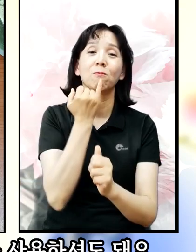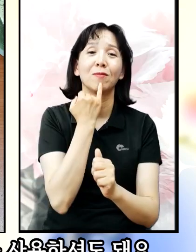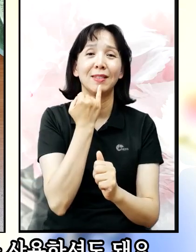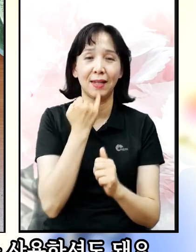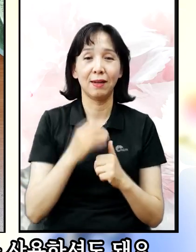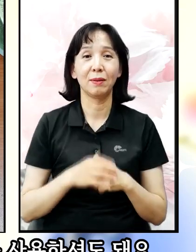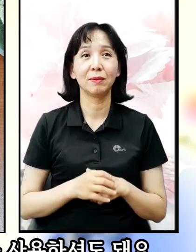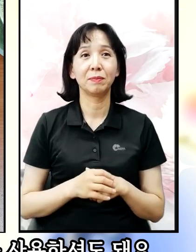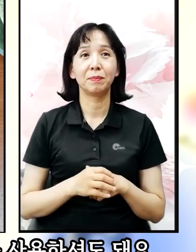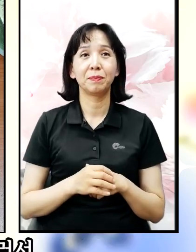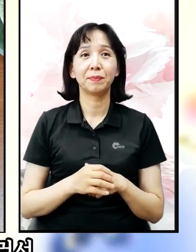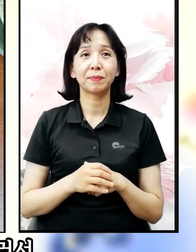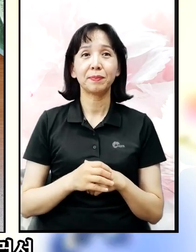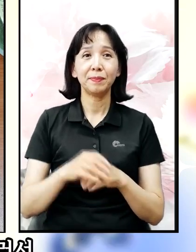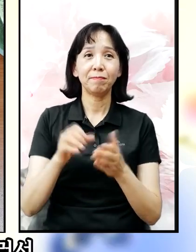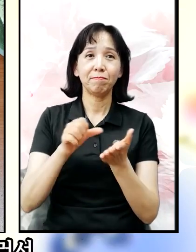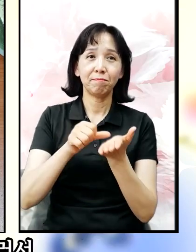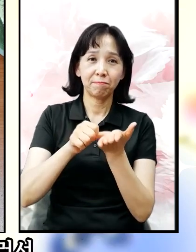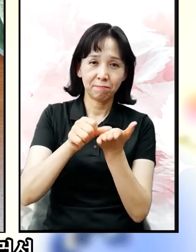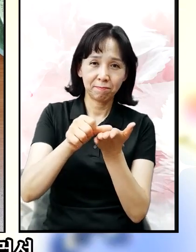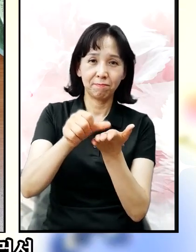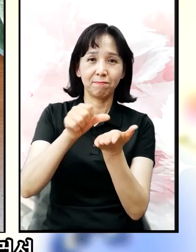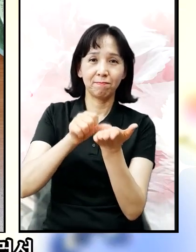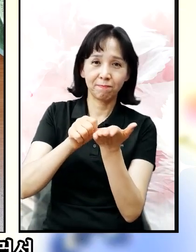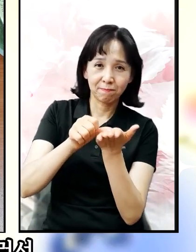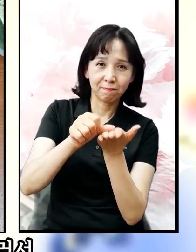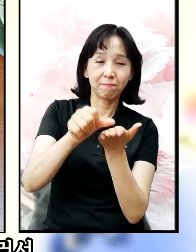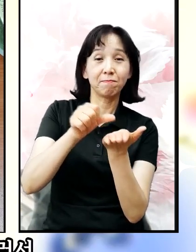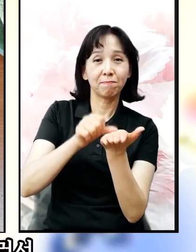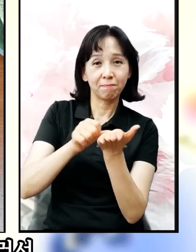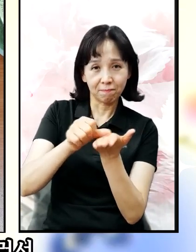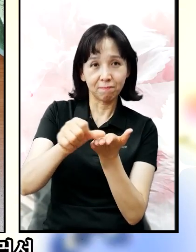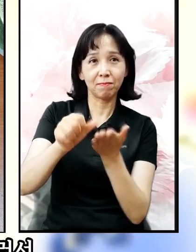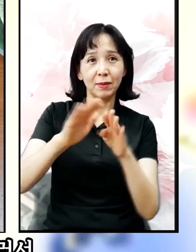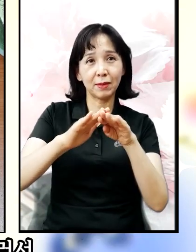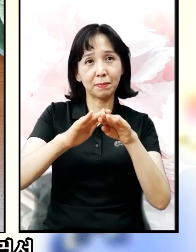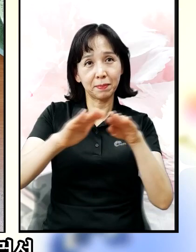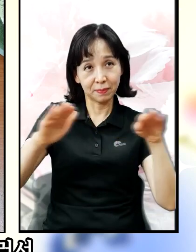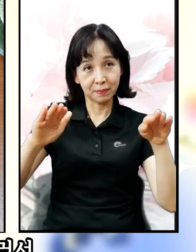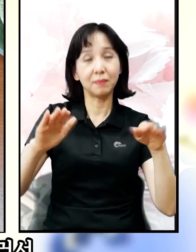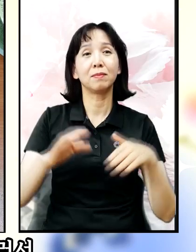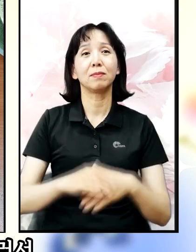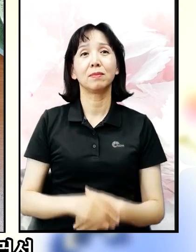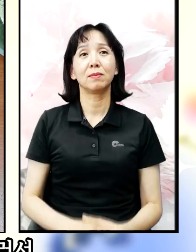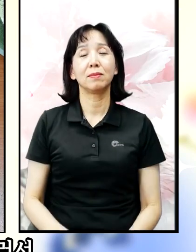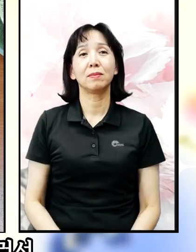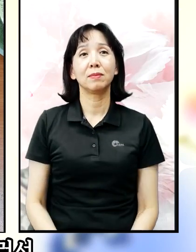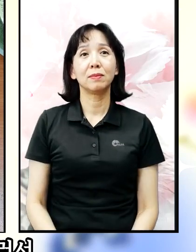돼요. 자, 이렇게 해서 꾹꾹 눌러서,